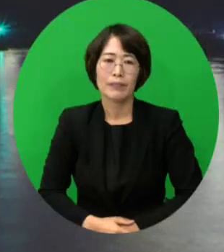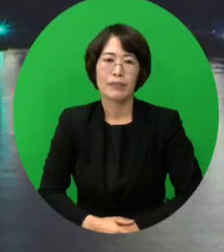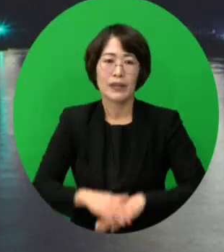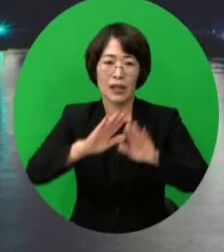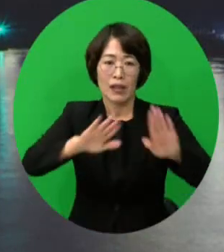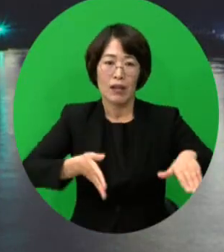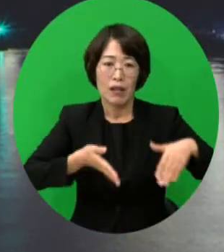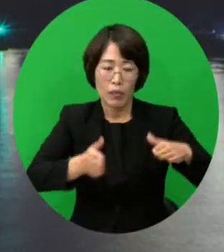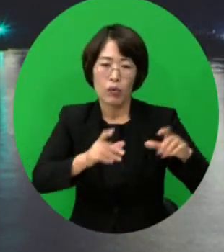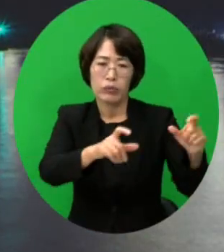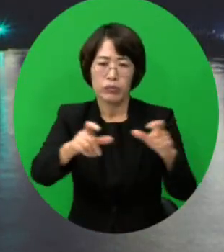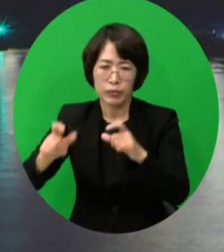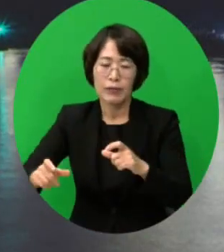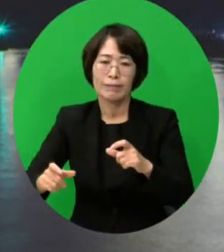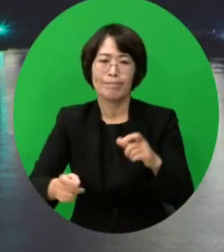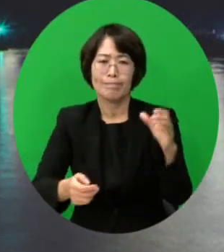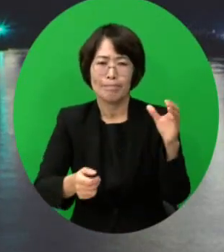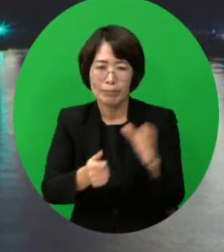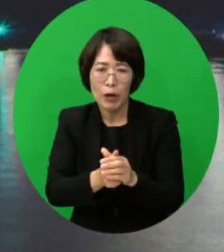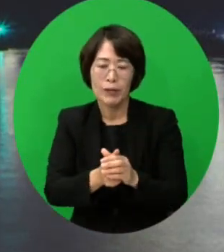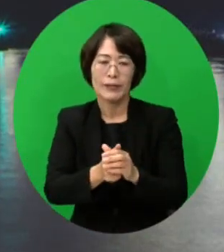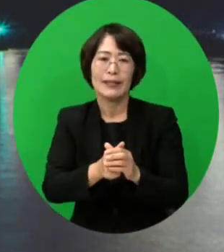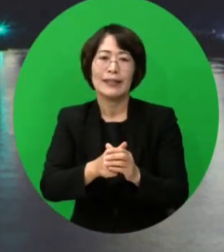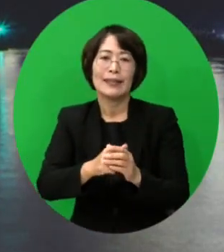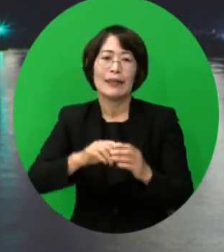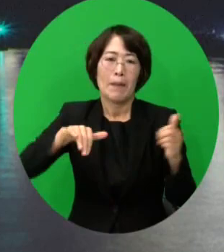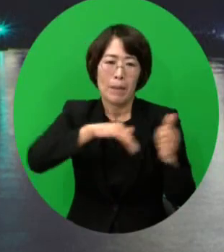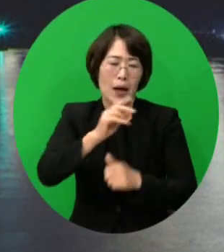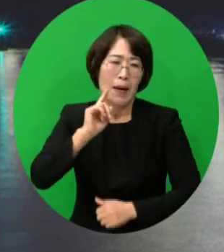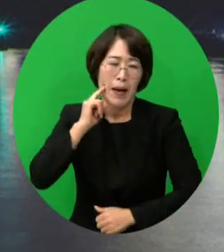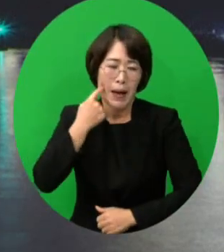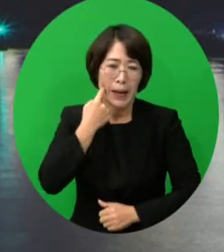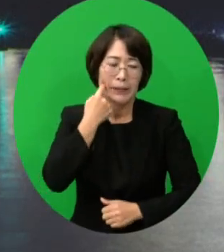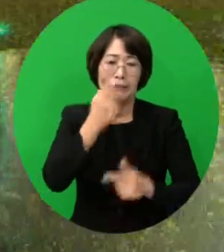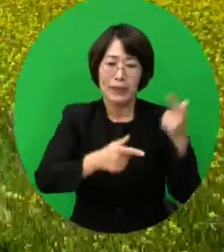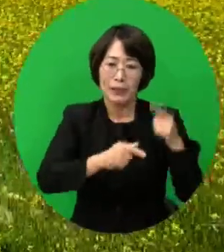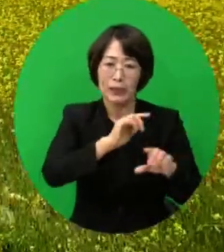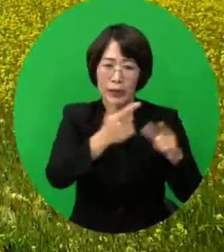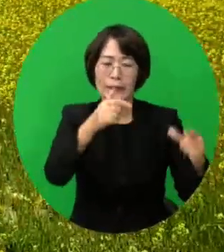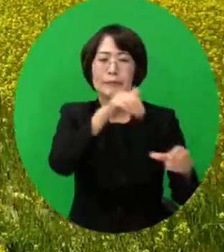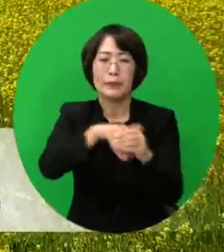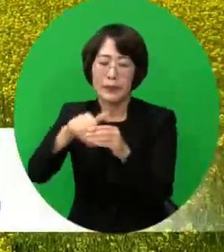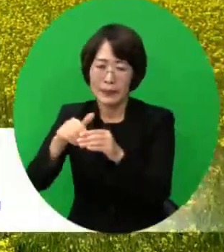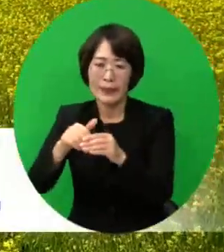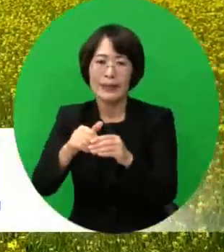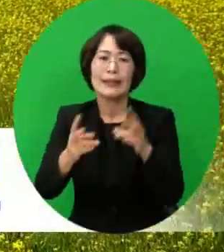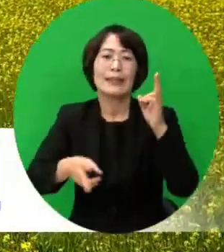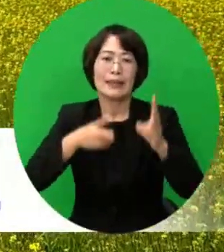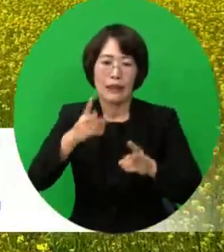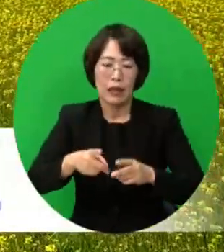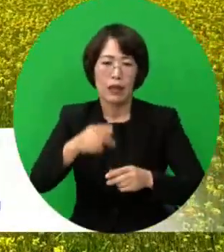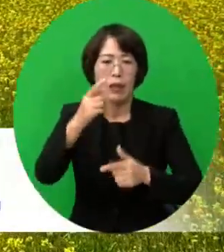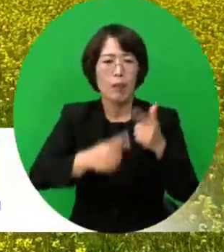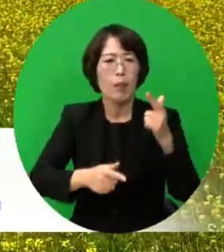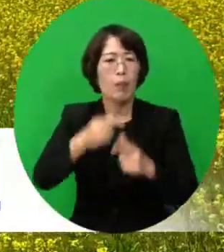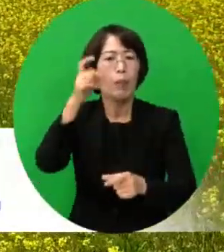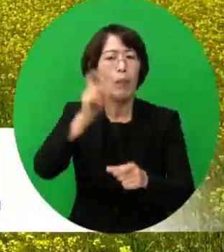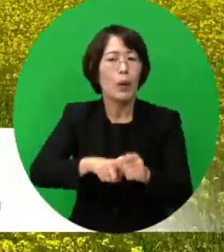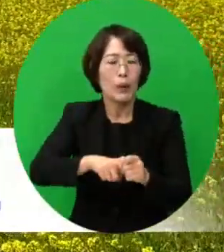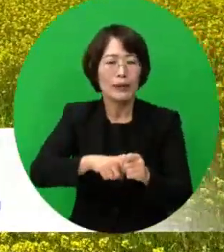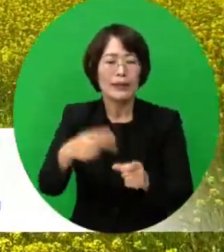전라남도가 지역별로 특색 있는 경관 창문을 재배하기 위한 경관 보전 직불제 사업에 목표